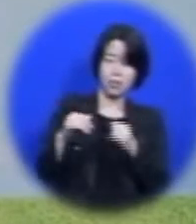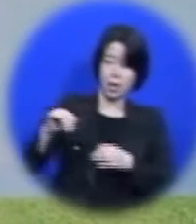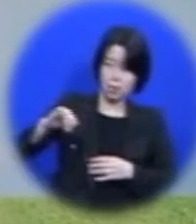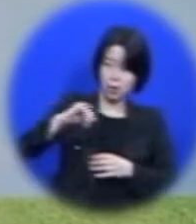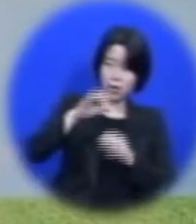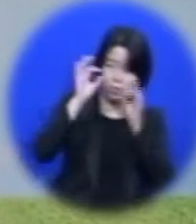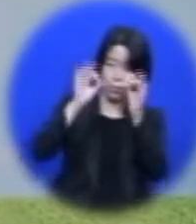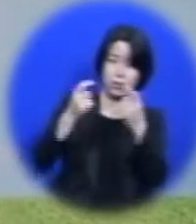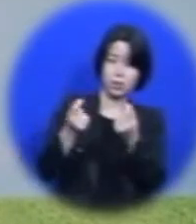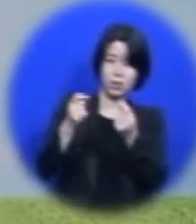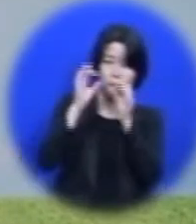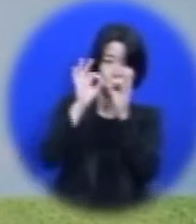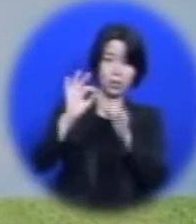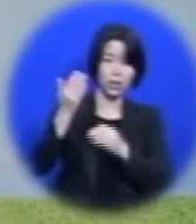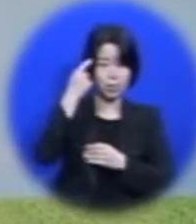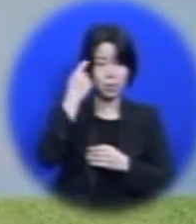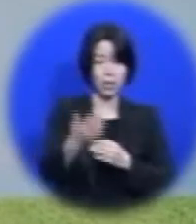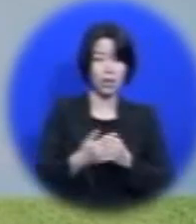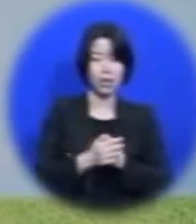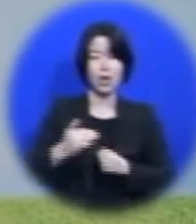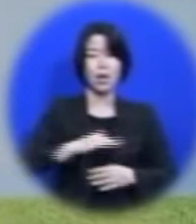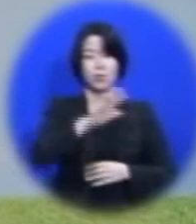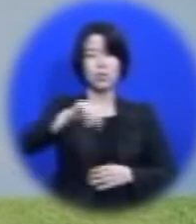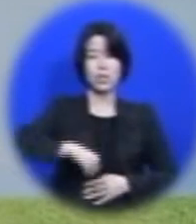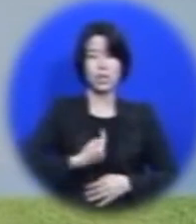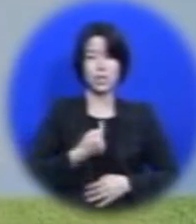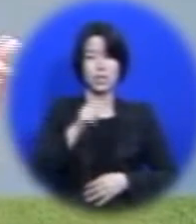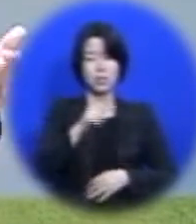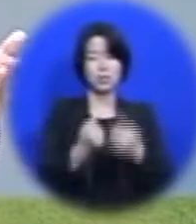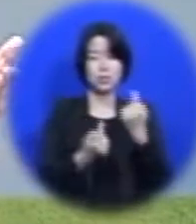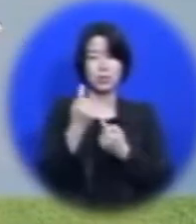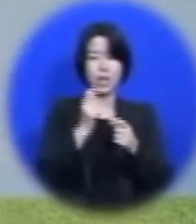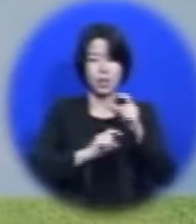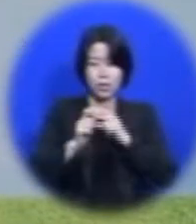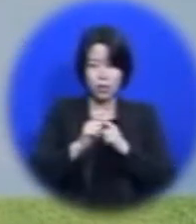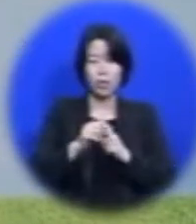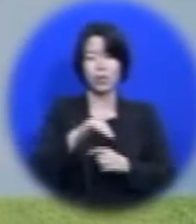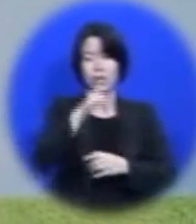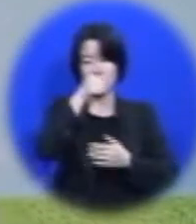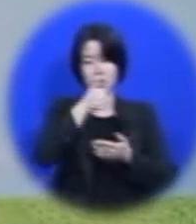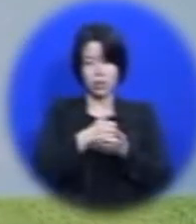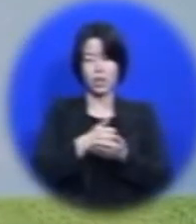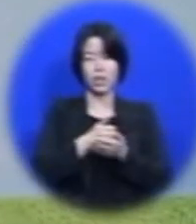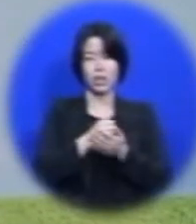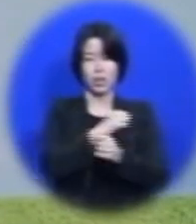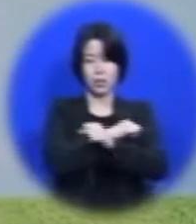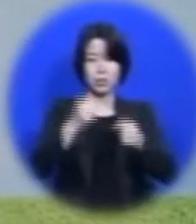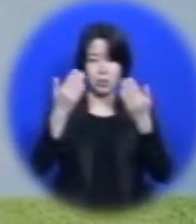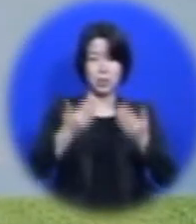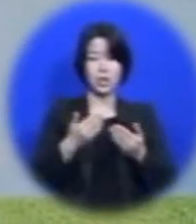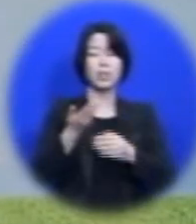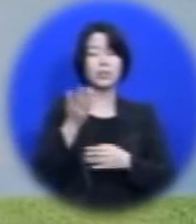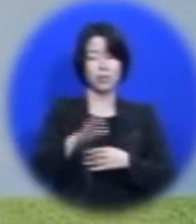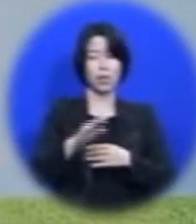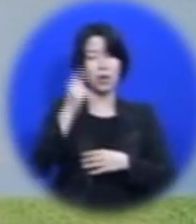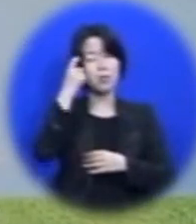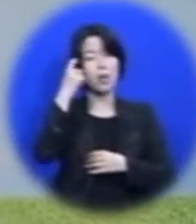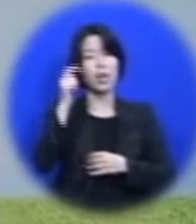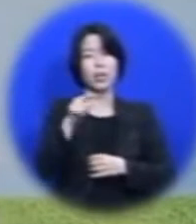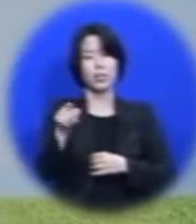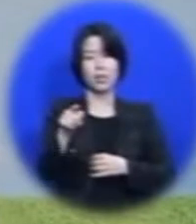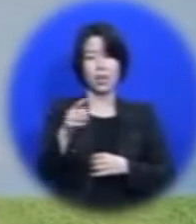벌레 보듯이 그렇게 보게 되는 거죠? 우리 자신이 그보다도 더한 죄인으로 용서받은 자면서 어떻게